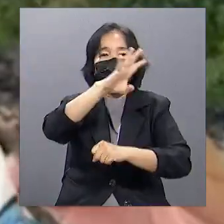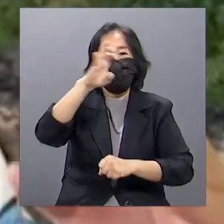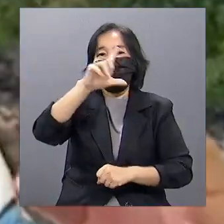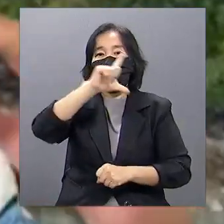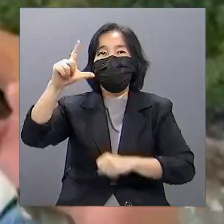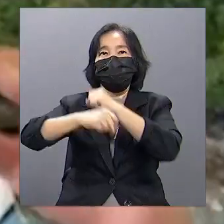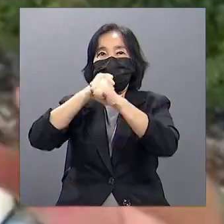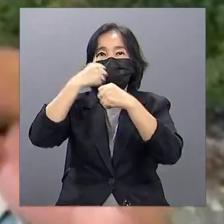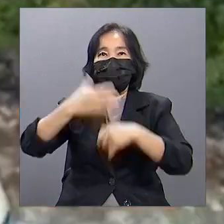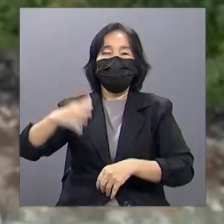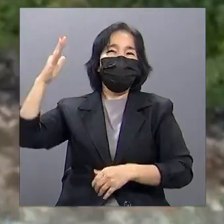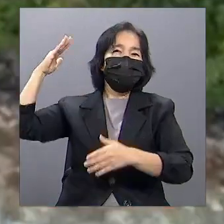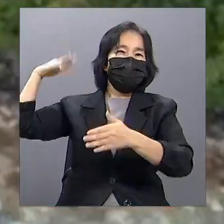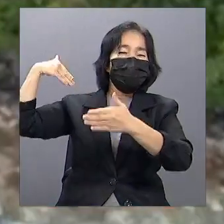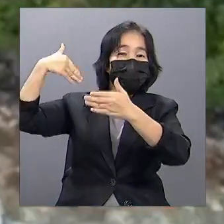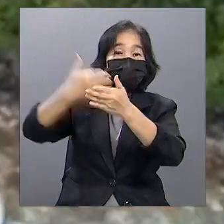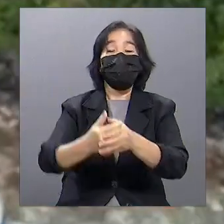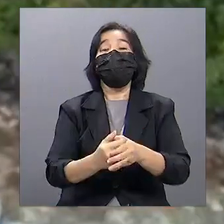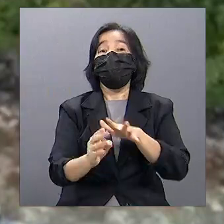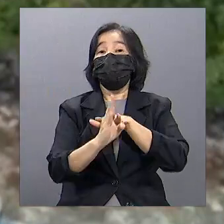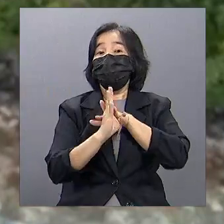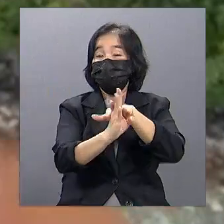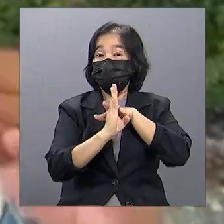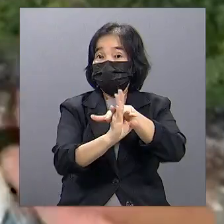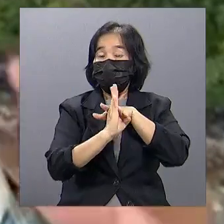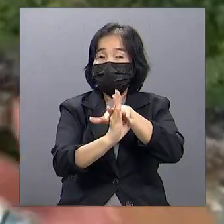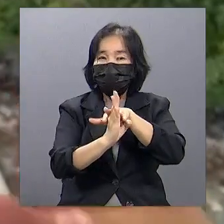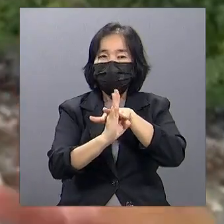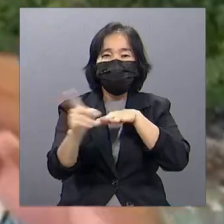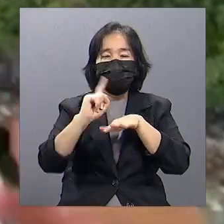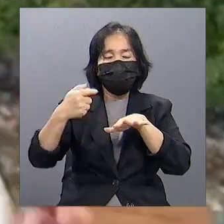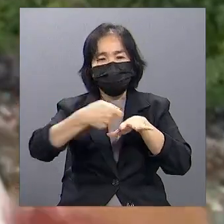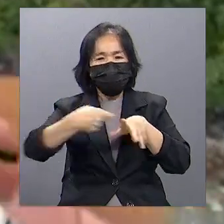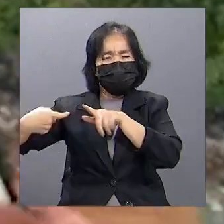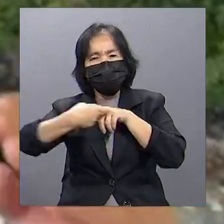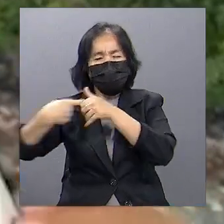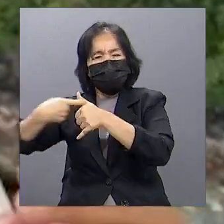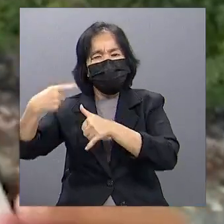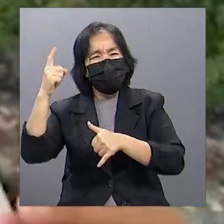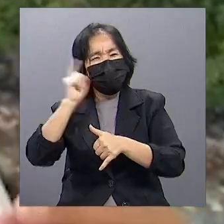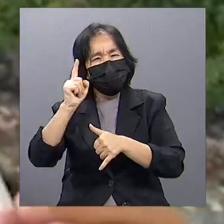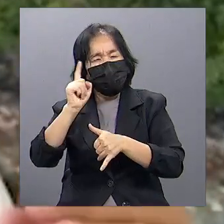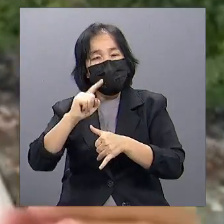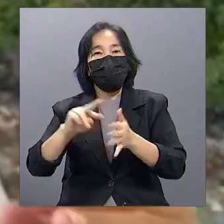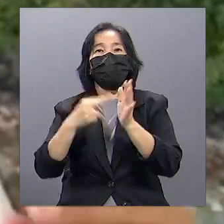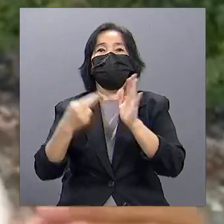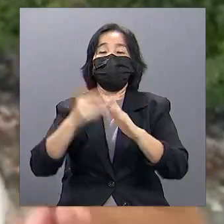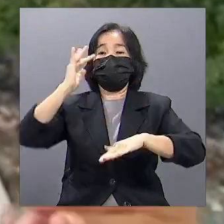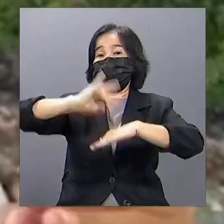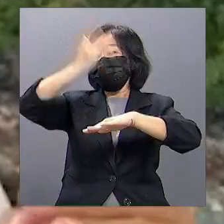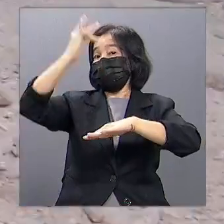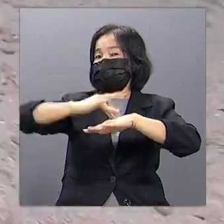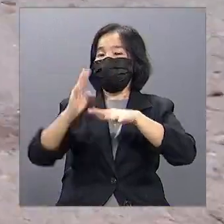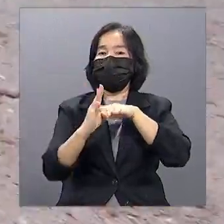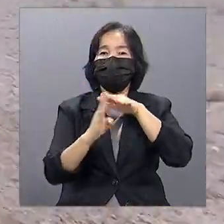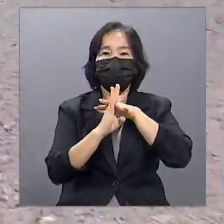นานเนี่ยฉลามแทบจะไม่เปลี่ยนรูปร่างไปเลยด้วยเหตุผลง่ายๆว่าธรรมชาติสร้างฉลามให้เป็นนักล่าสมบู